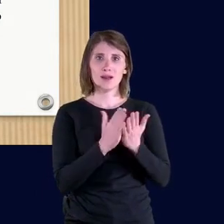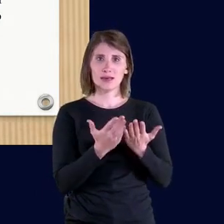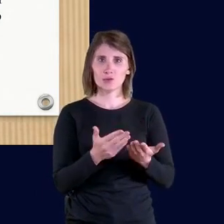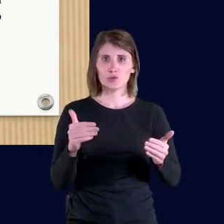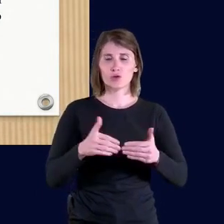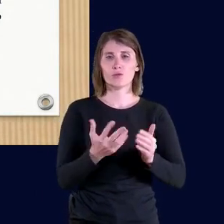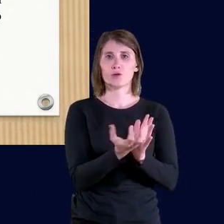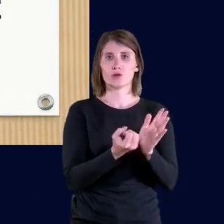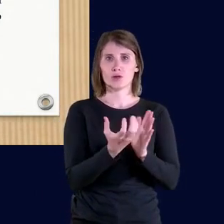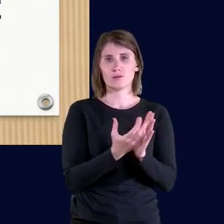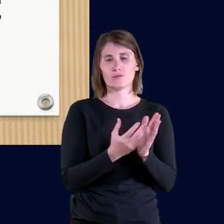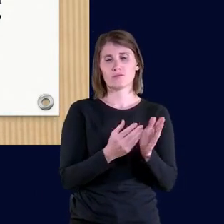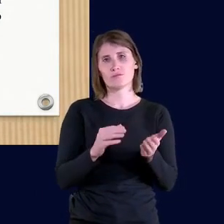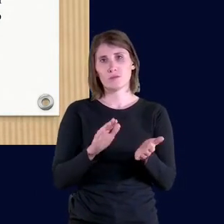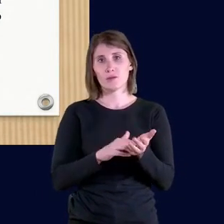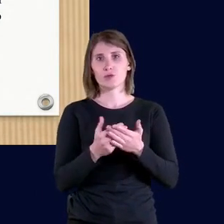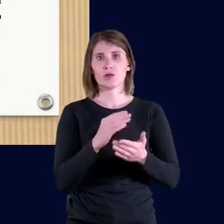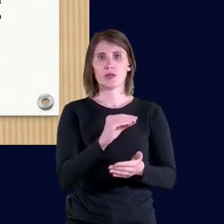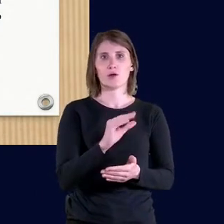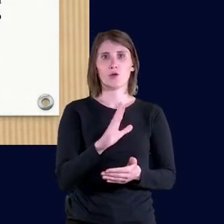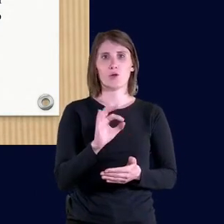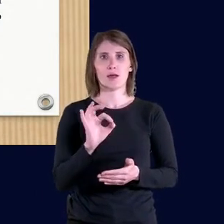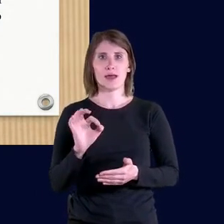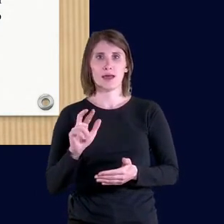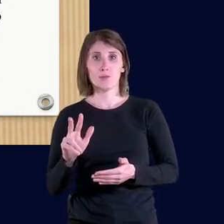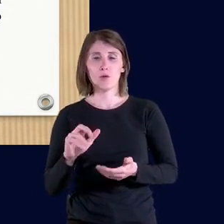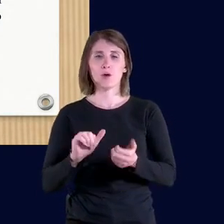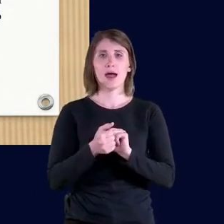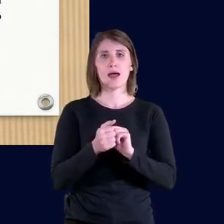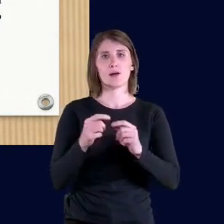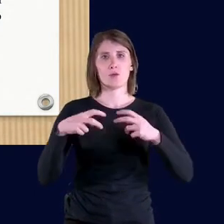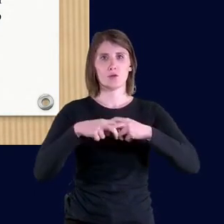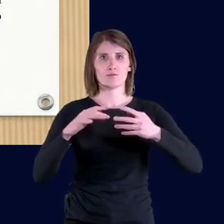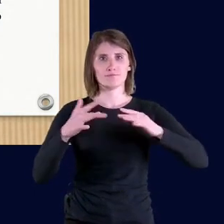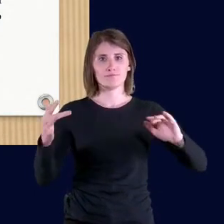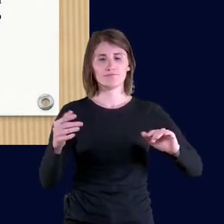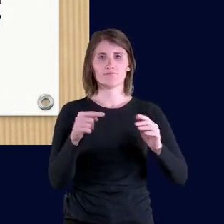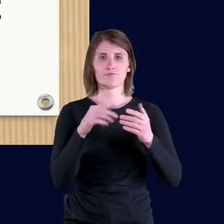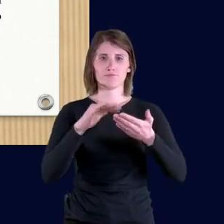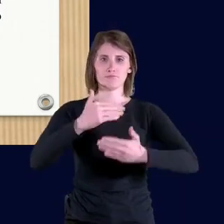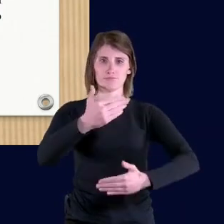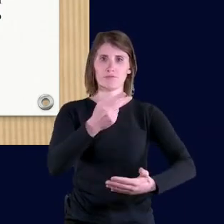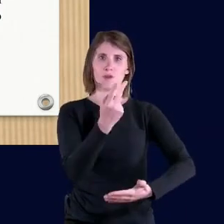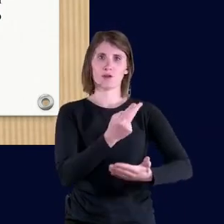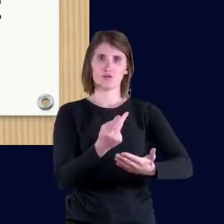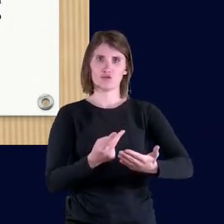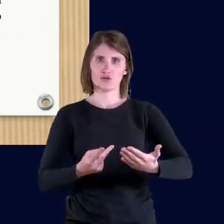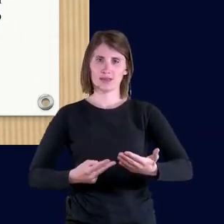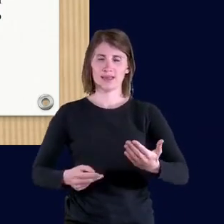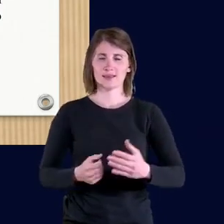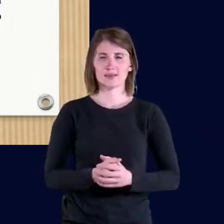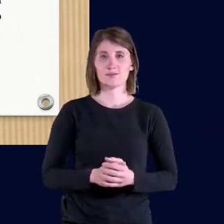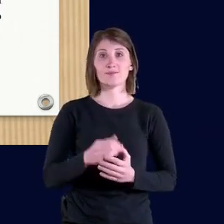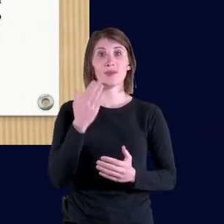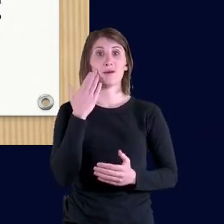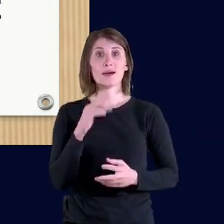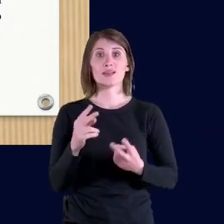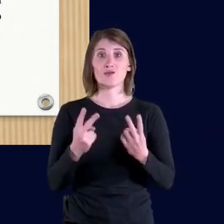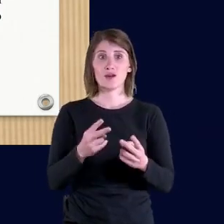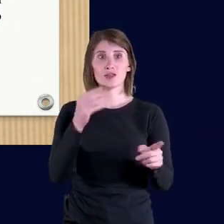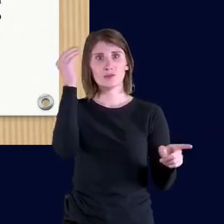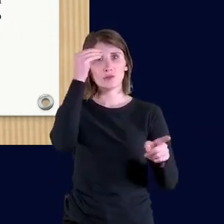było pobierać formie eBooków lub przeczytać bezpośrednio w przeglądarce bardzo ważna jest Czasami aby uczniowie